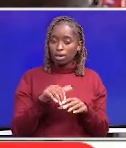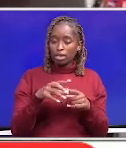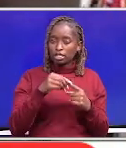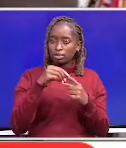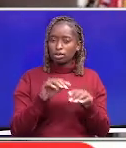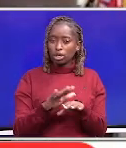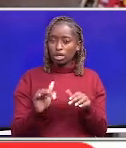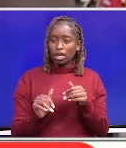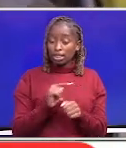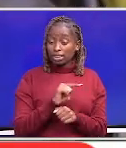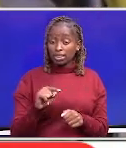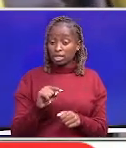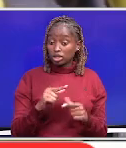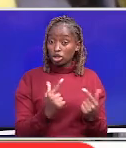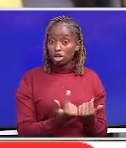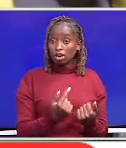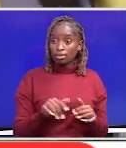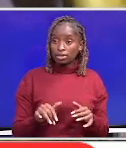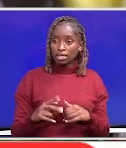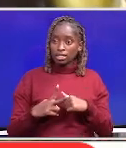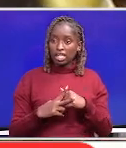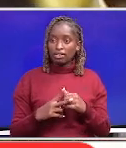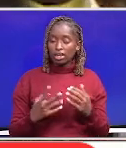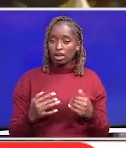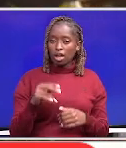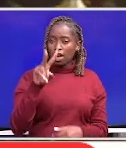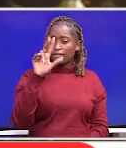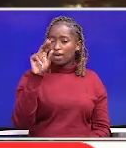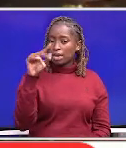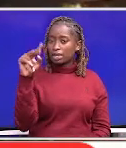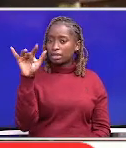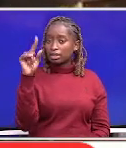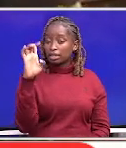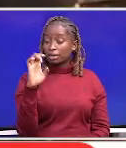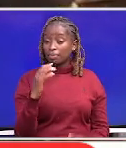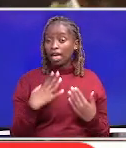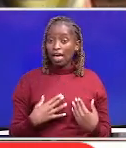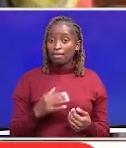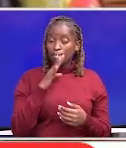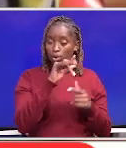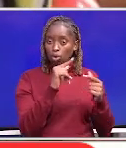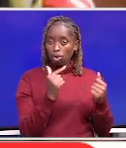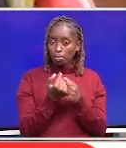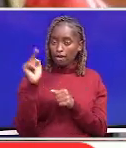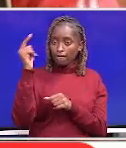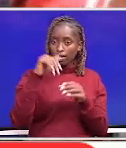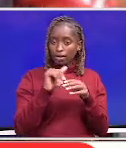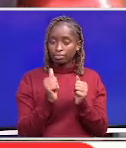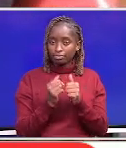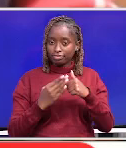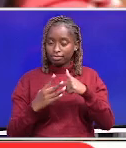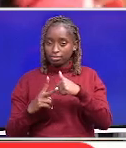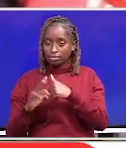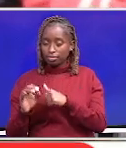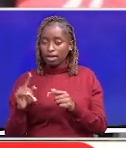mmoja, vikundi hivyo vikiwa saba, navyo ni Banyange waliorodheshwa wa kwanza mwaka 1848 hadi